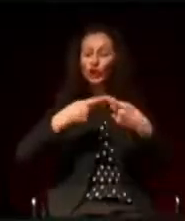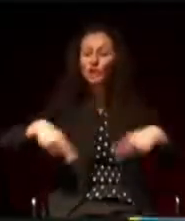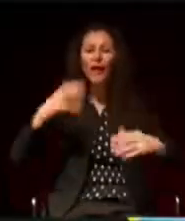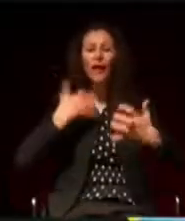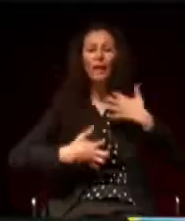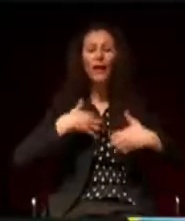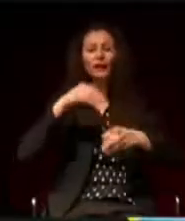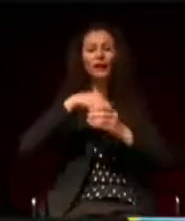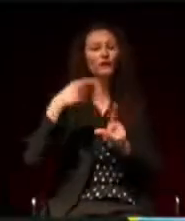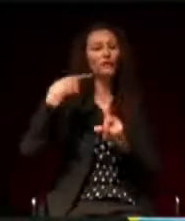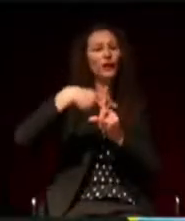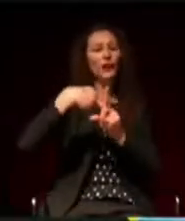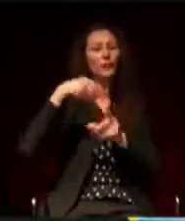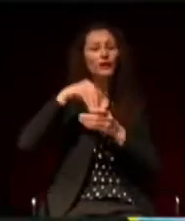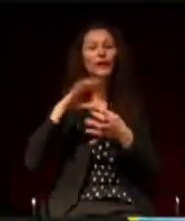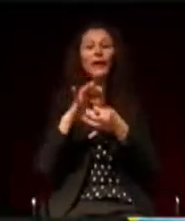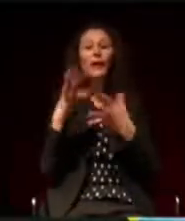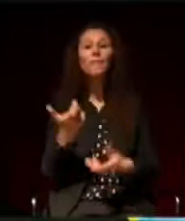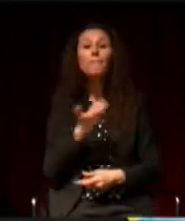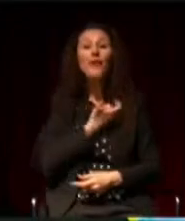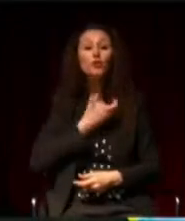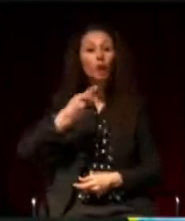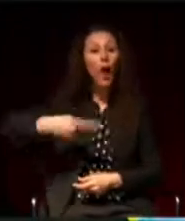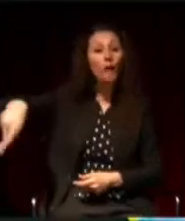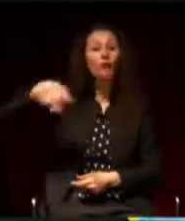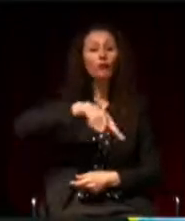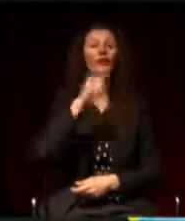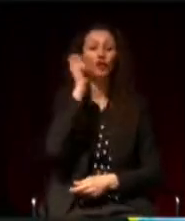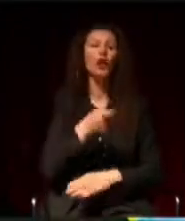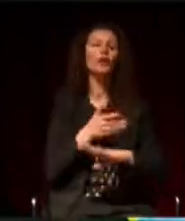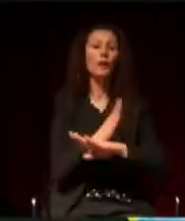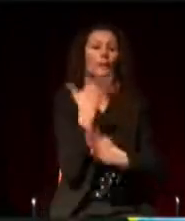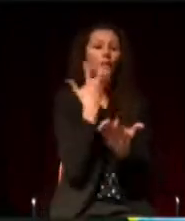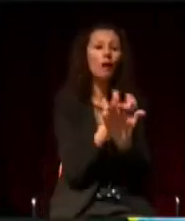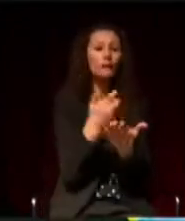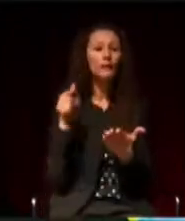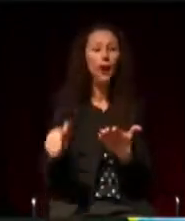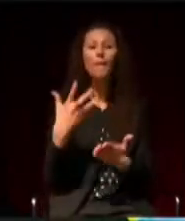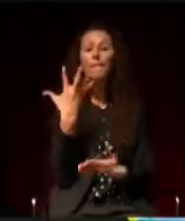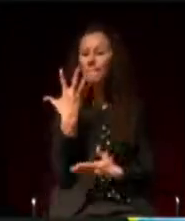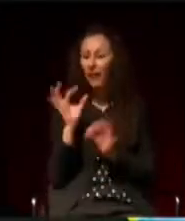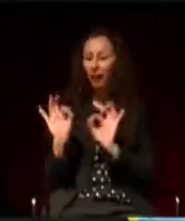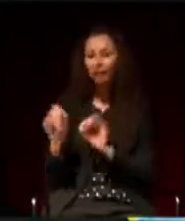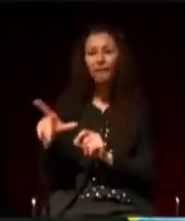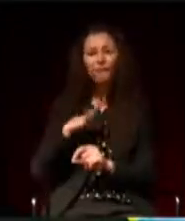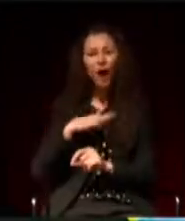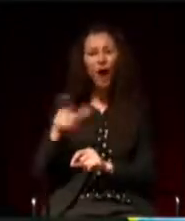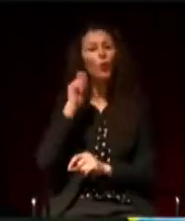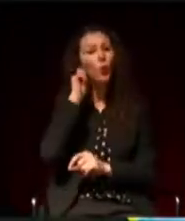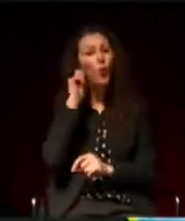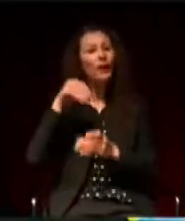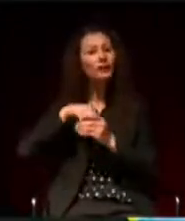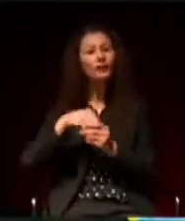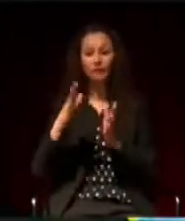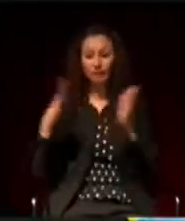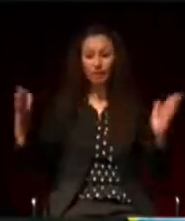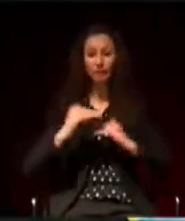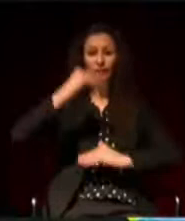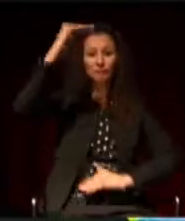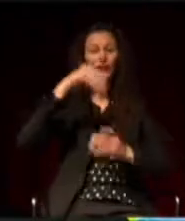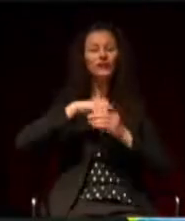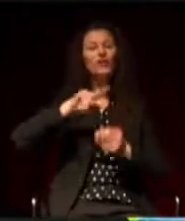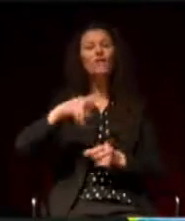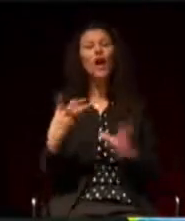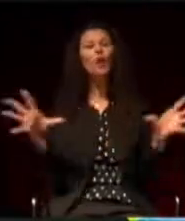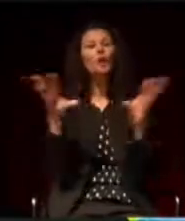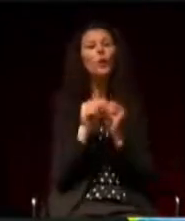enerji verimliliğine ilişkin hususlarda ilgili mevzuatın gerektirdiği şartların sağlanması kaydıyla mevcut yapı ve yapıların kitle ve gabarit sınırları içerisinde